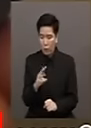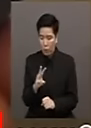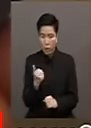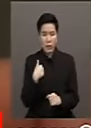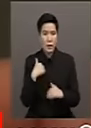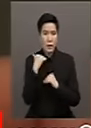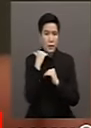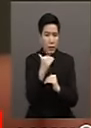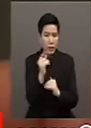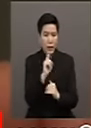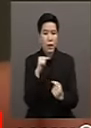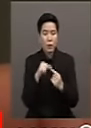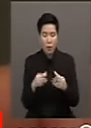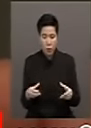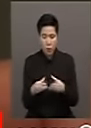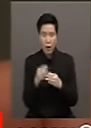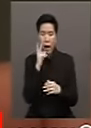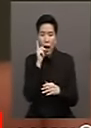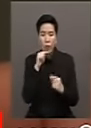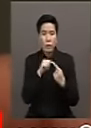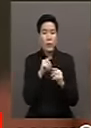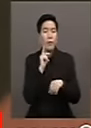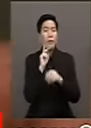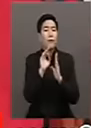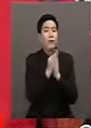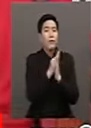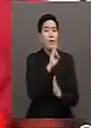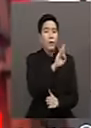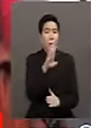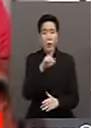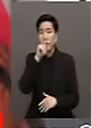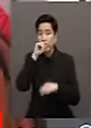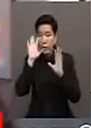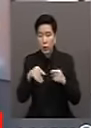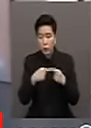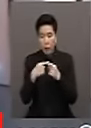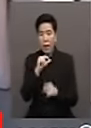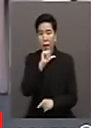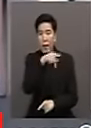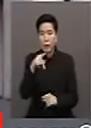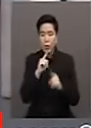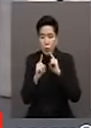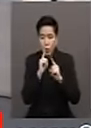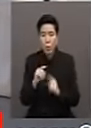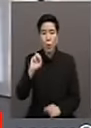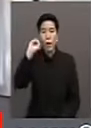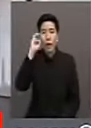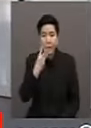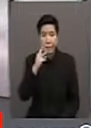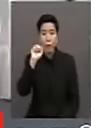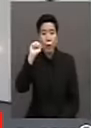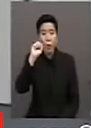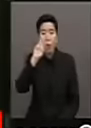ได้ลุกลามจากเดิมในกลุ่มสื่อสังคมออนไลน์อย่าง Facebook หรือ Twitter ไปยังแอปพลิเคชันสนทนาอย่าง WhatsApp และ